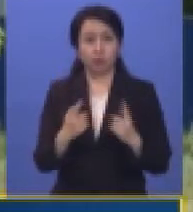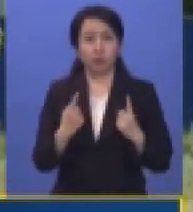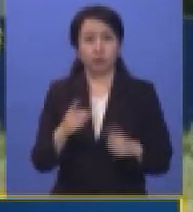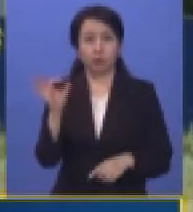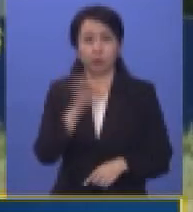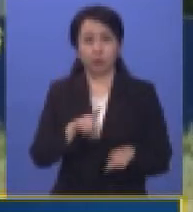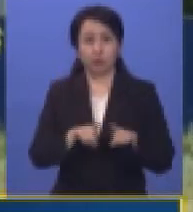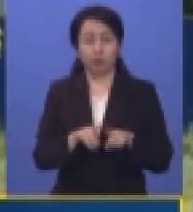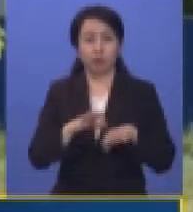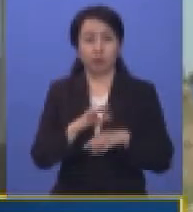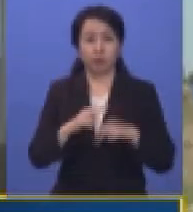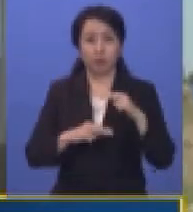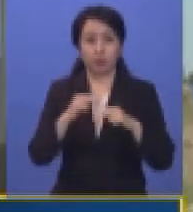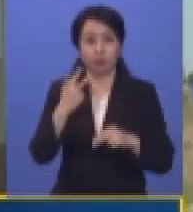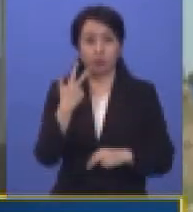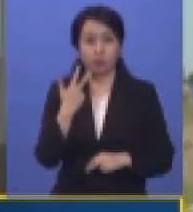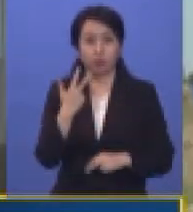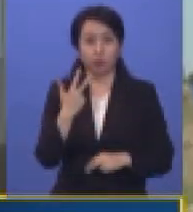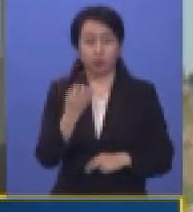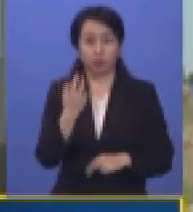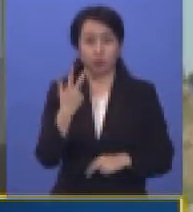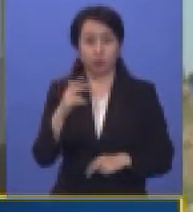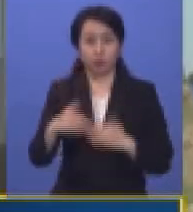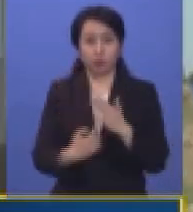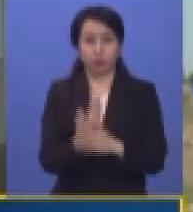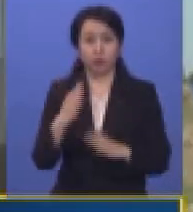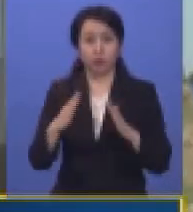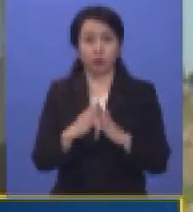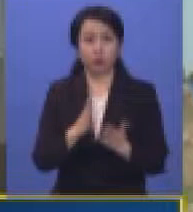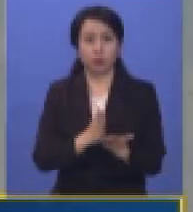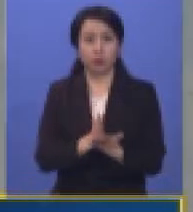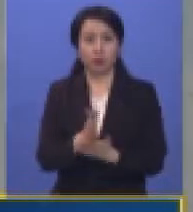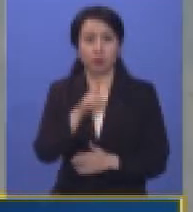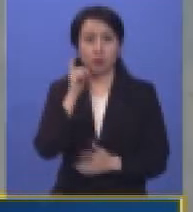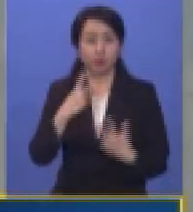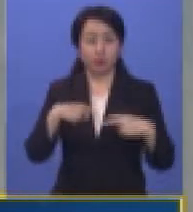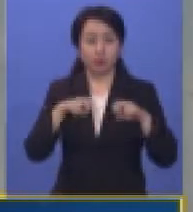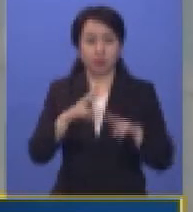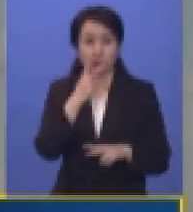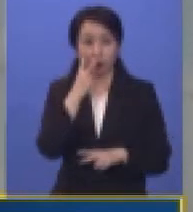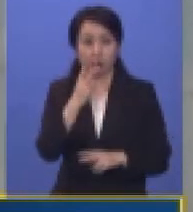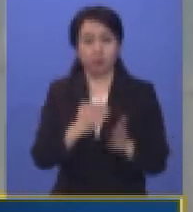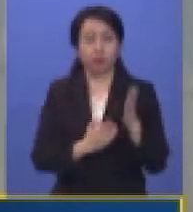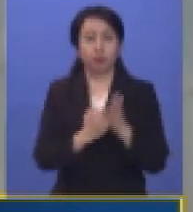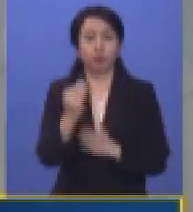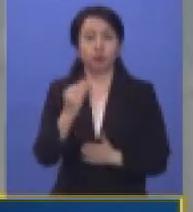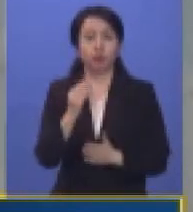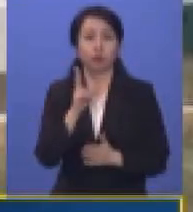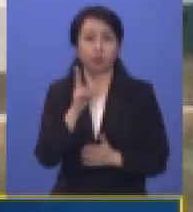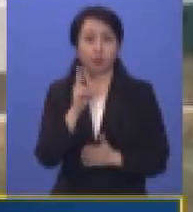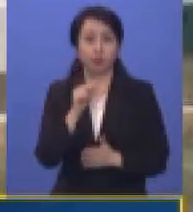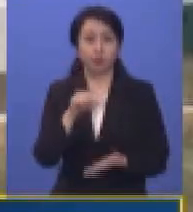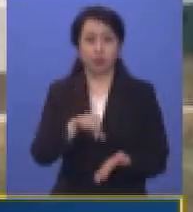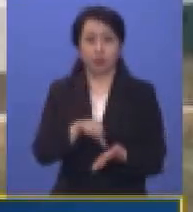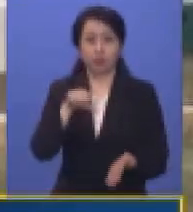В настоящий момент также идет строительство еще 3. Новое жилье предназначено для молодых специалистов, показывающих